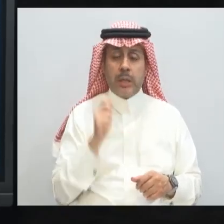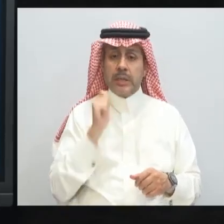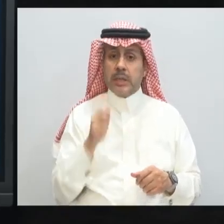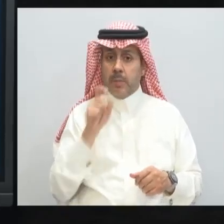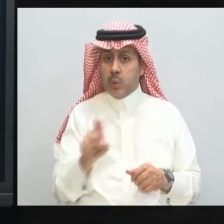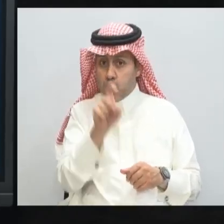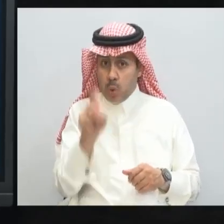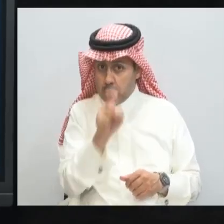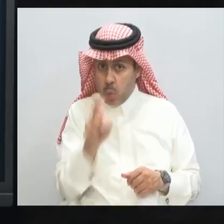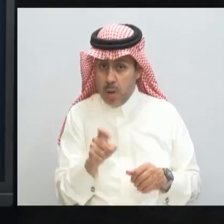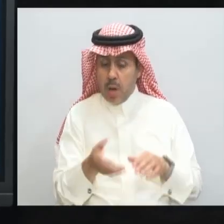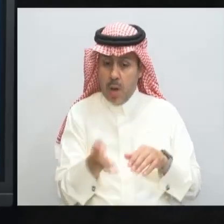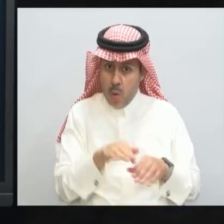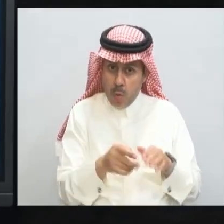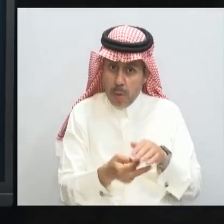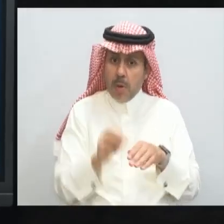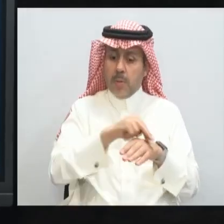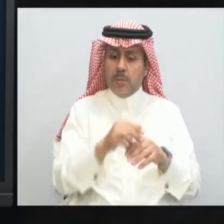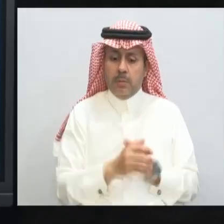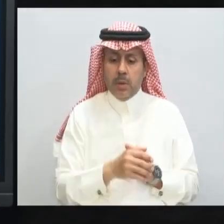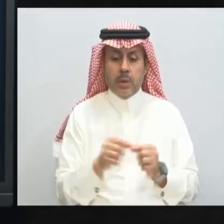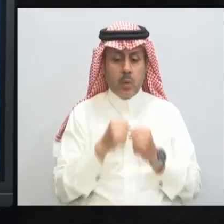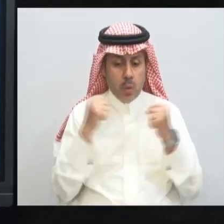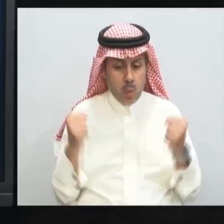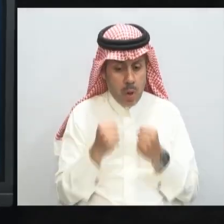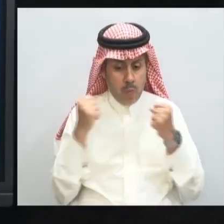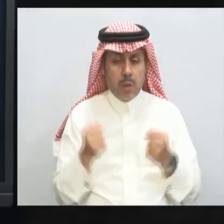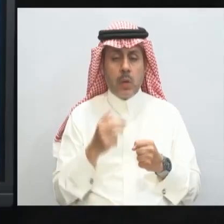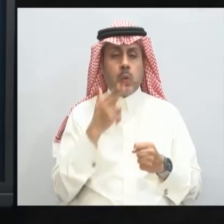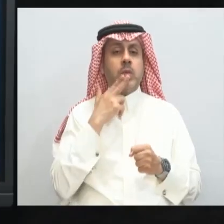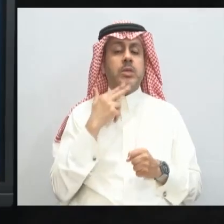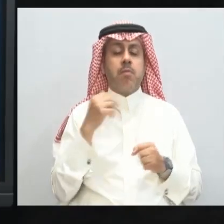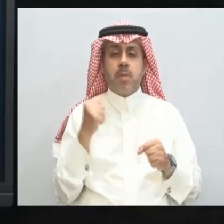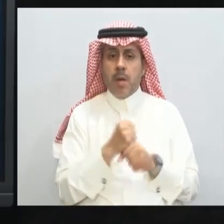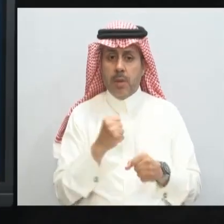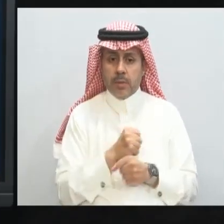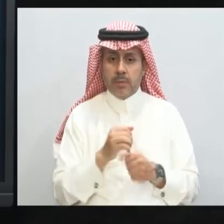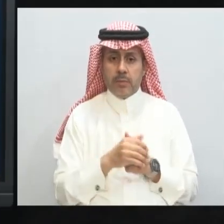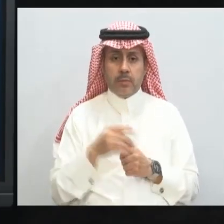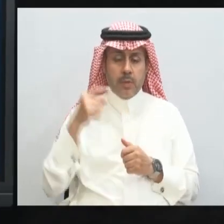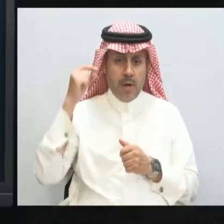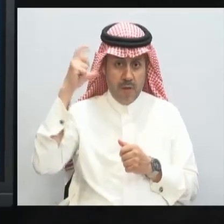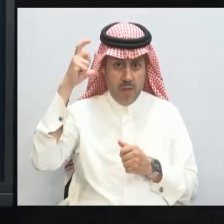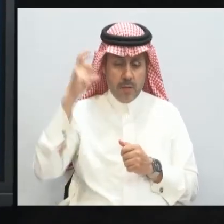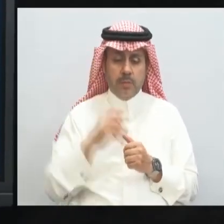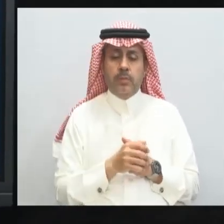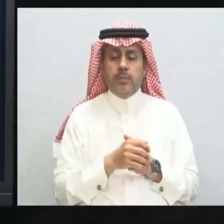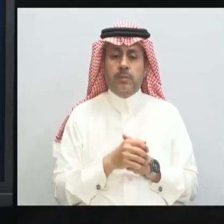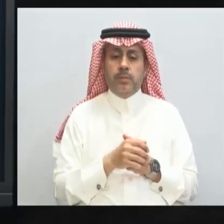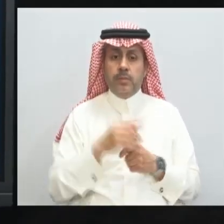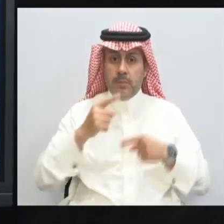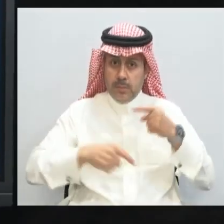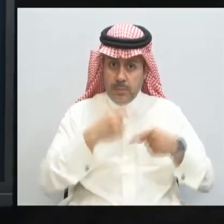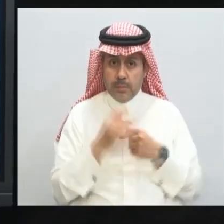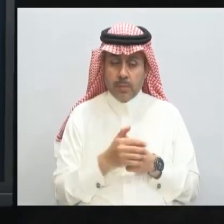القبور فاننا حينئذ نحاول ان نحسم مالنا فنجعل ذلك في اذهاننا دائما فحينما تخرج